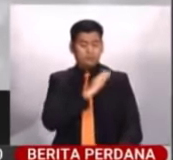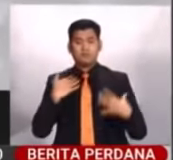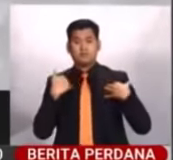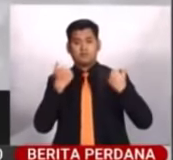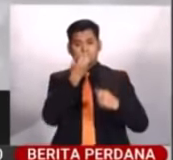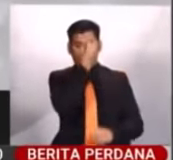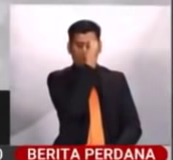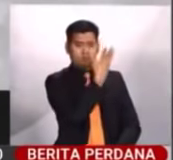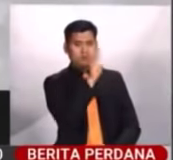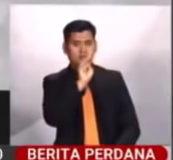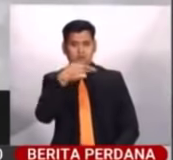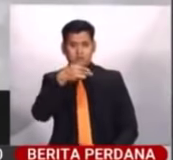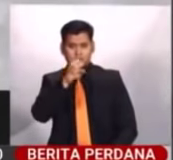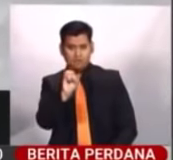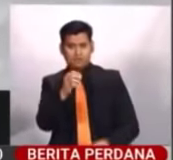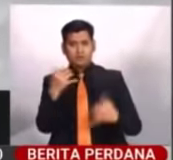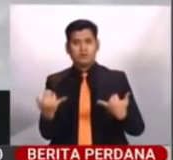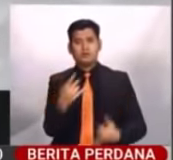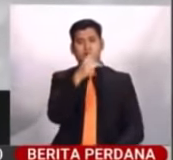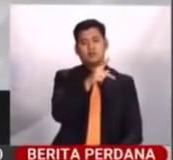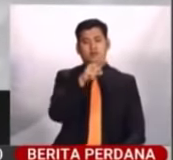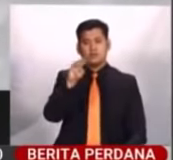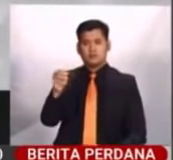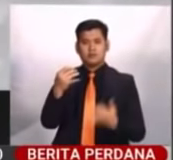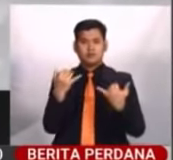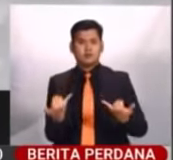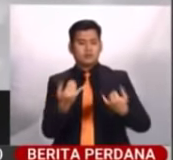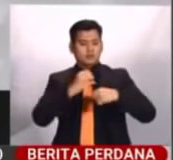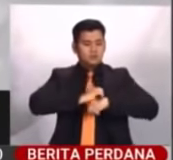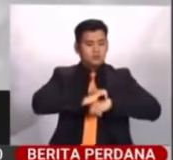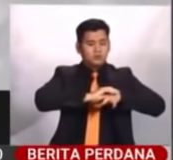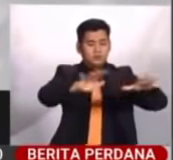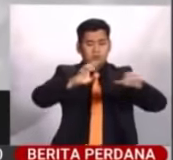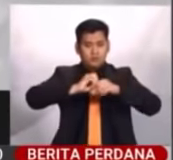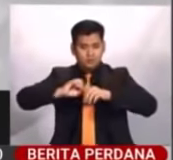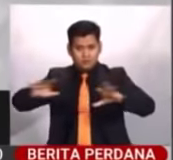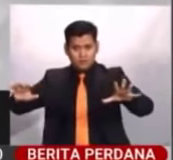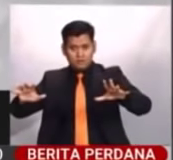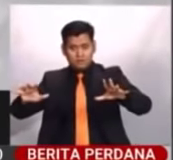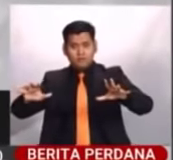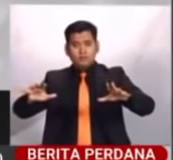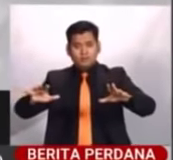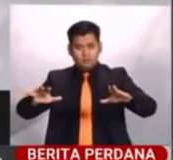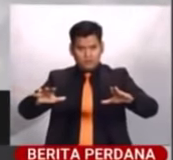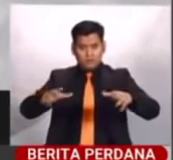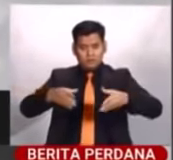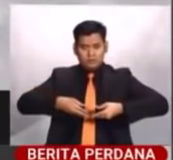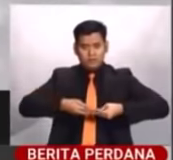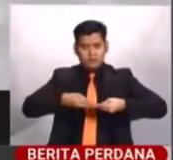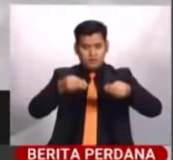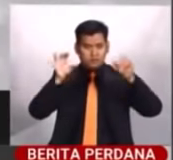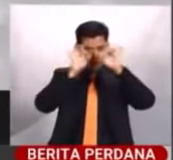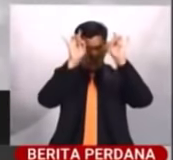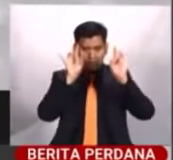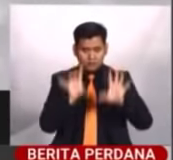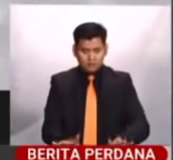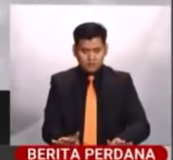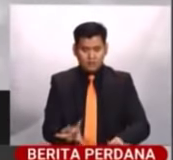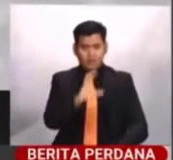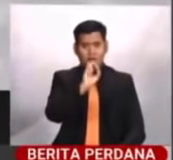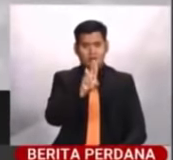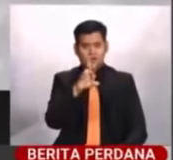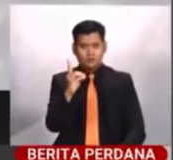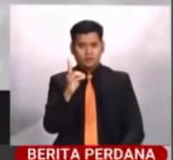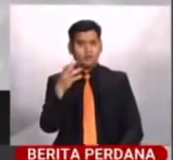kepada WHO yang KKM telah memperluas surveillance jangkitan salur pernafasan dengan menjalankan ujian COVID-19.